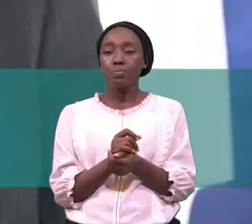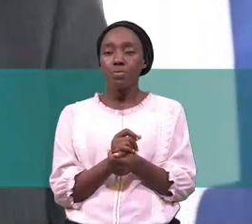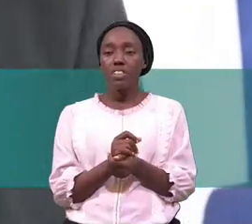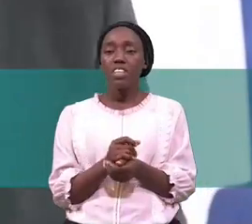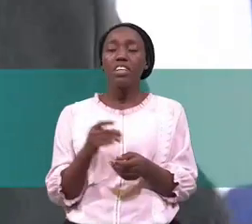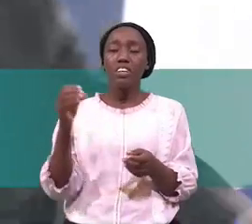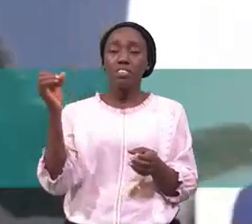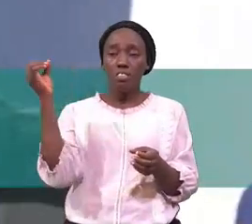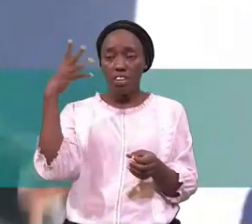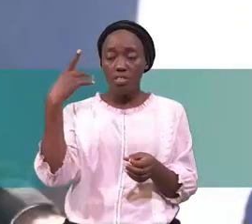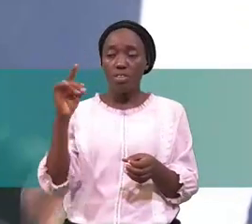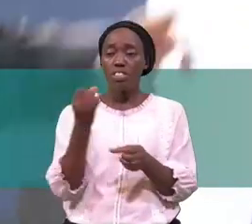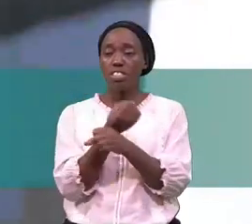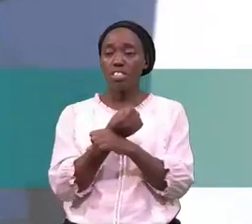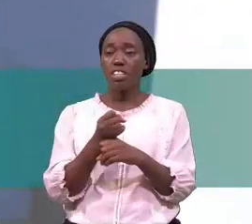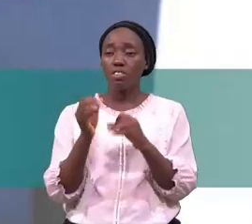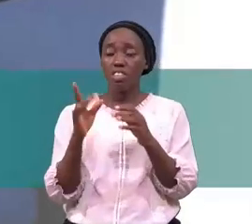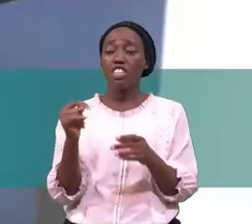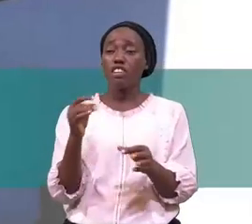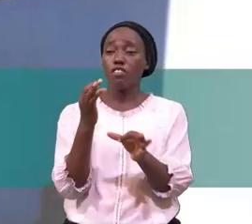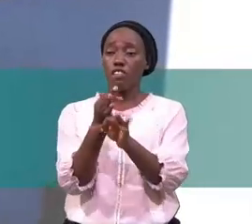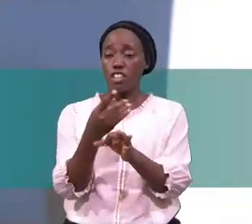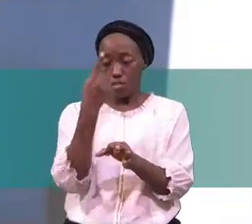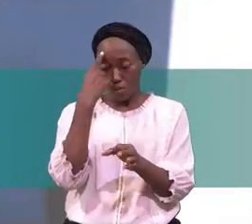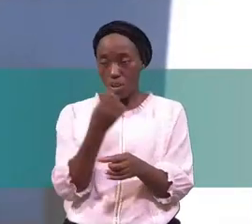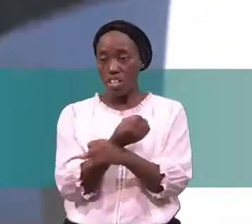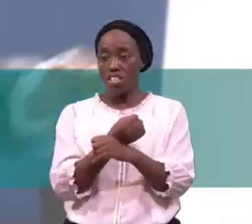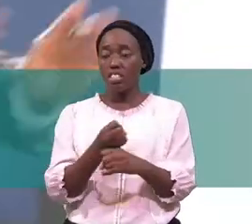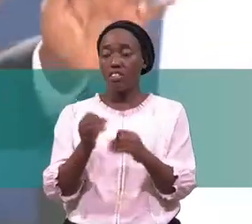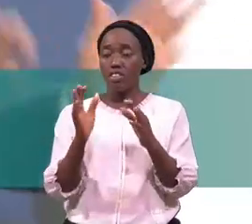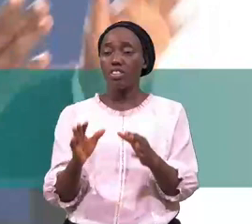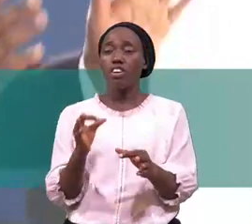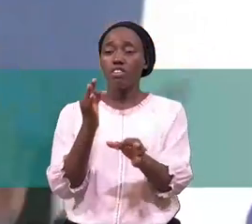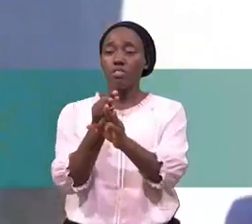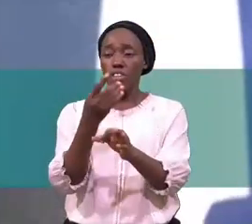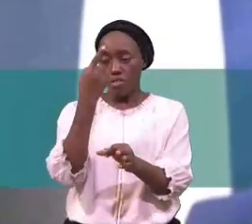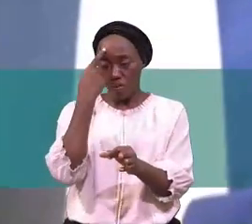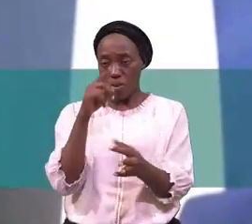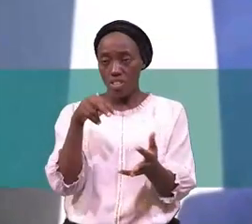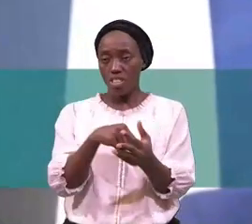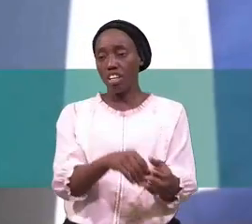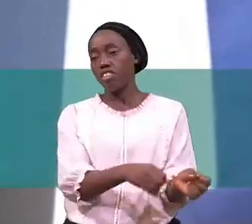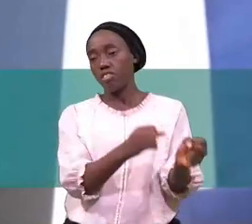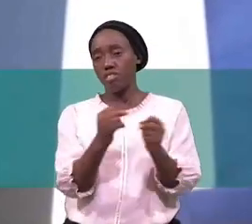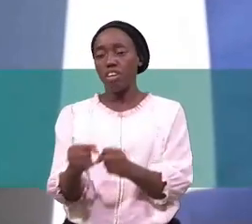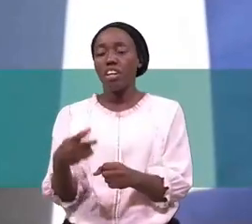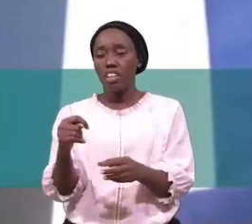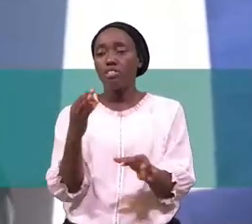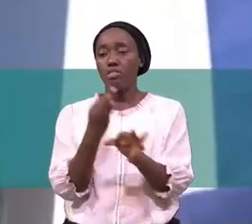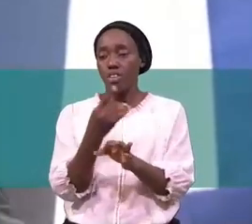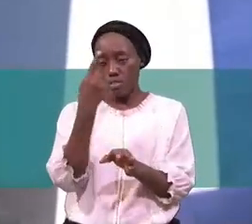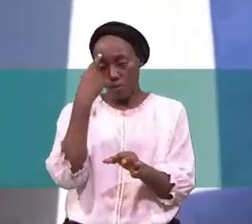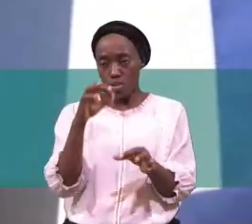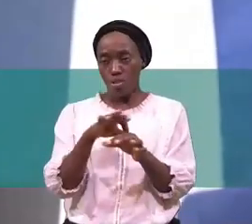Il y a la foi pour le salut. Il y a la foi pour la fermeté. Il y a la foi pour la